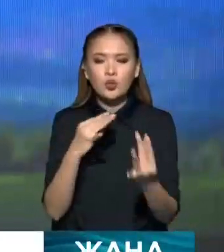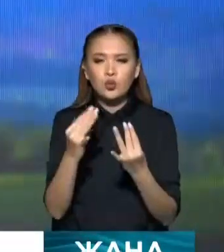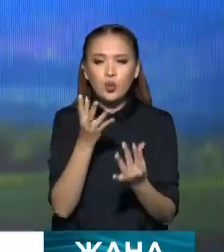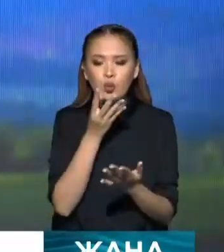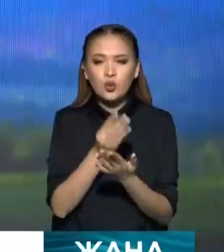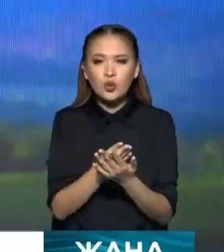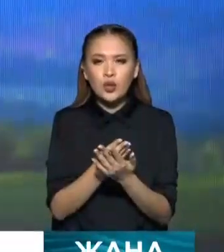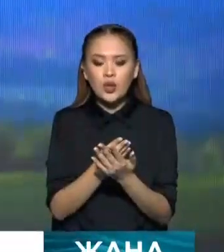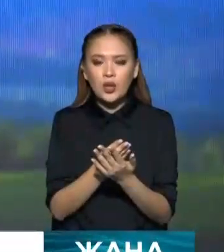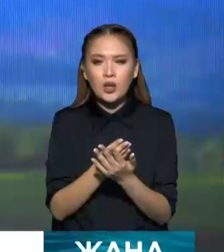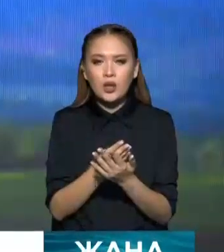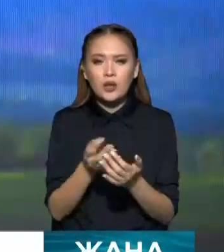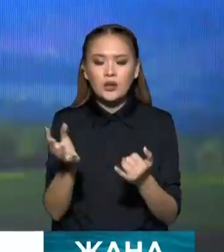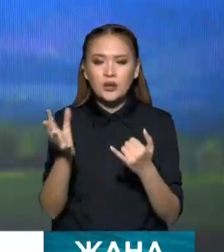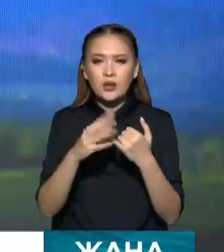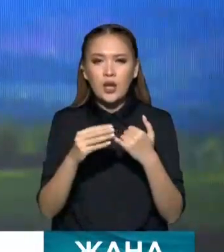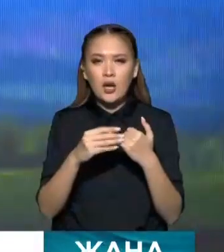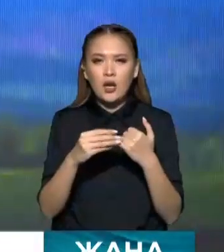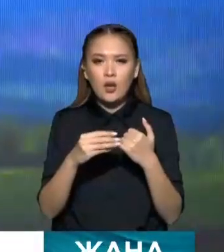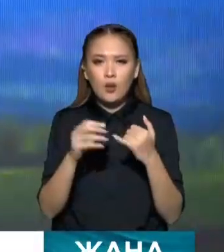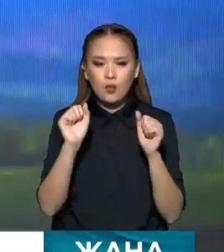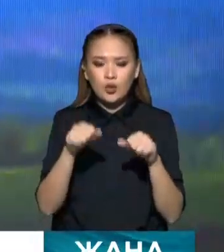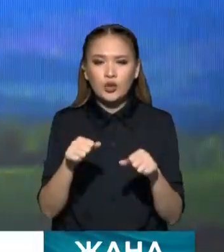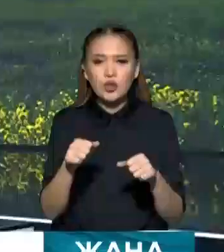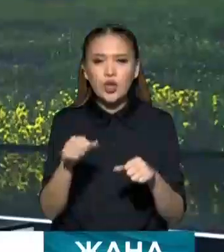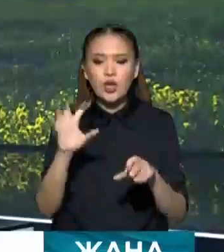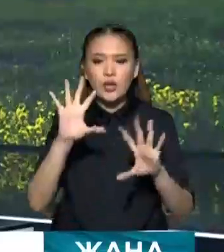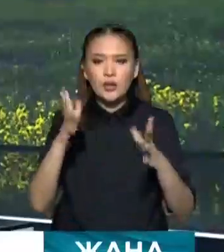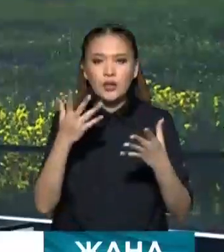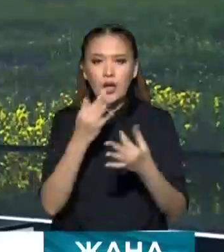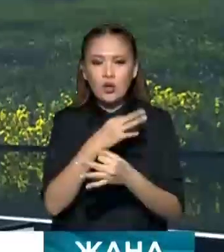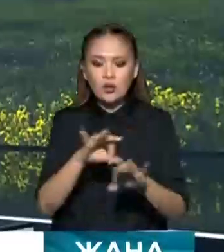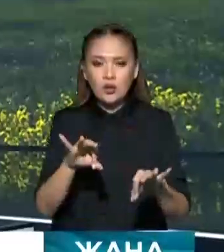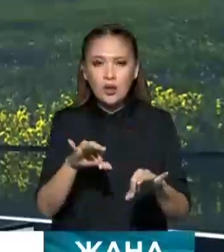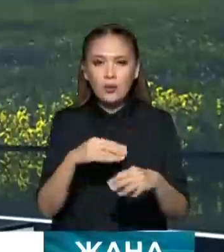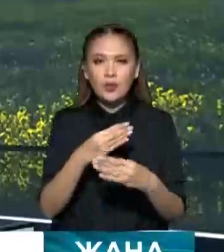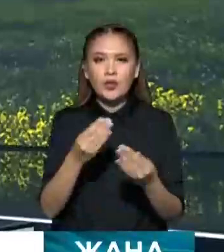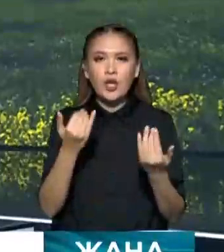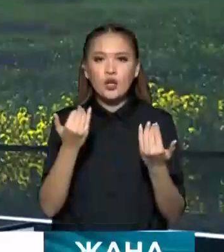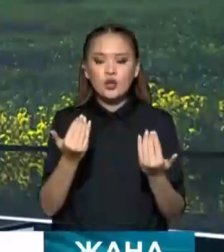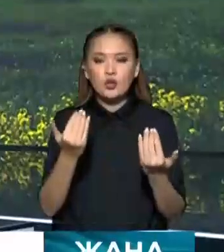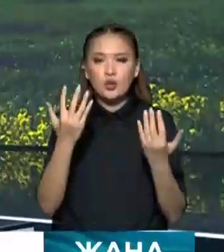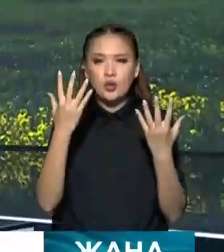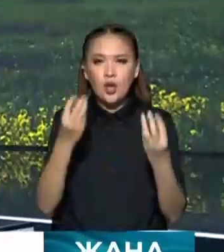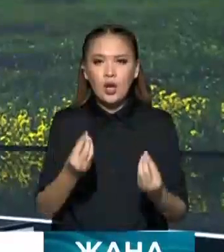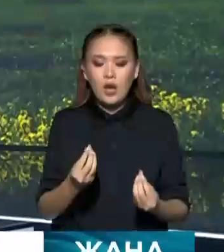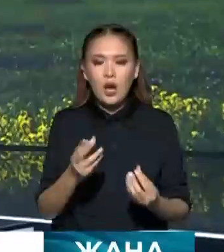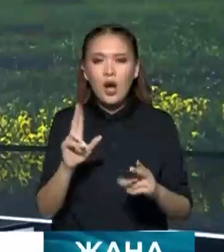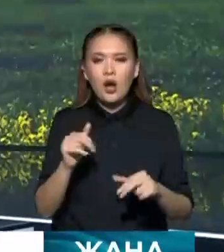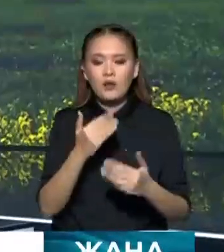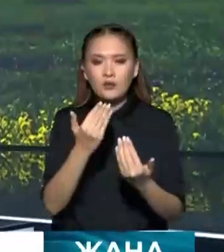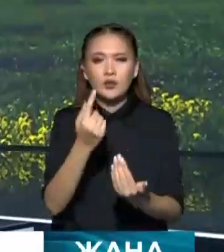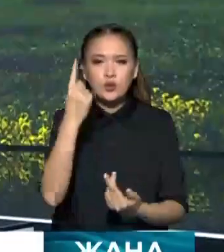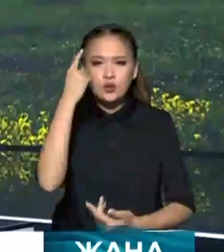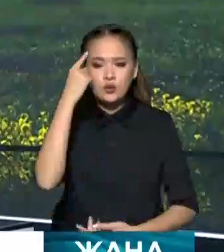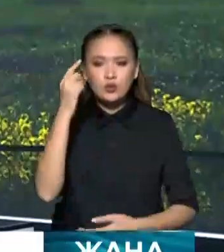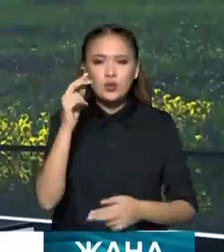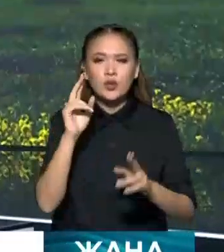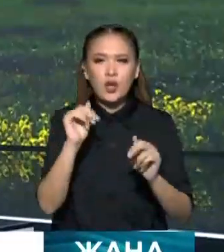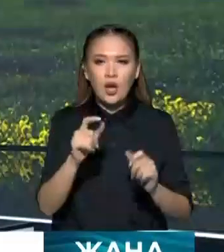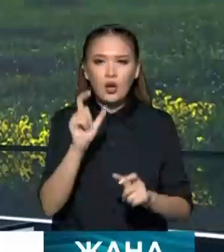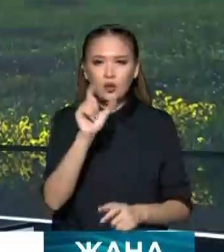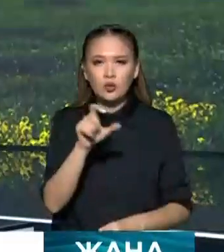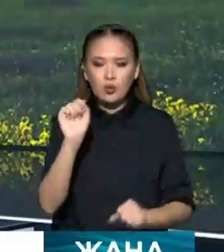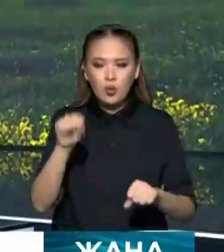олар жерді өздерінің ырқымен қайтарып беруі ықтимал. Бүгінгі таңда екіншісіне сенесіз бе өзіңіз? Мүмкін бе екінші? Бүгінгі